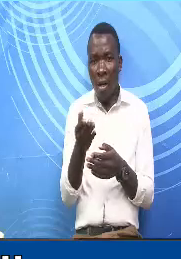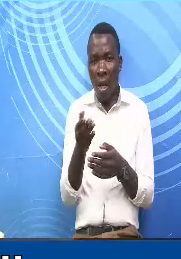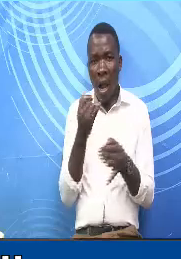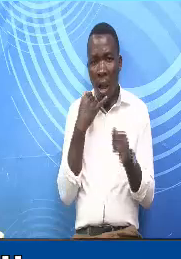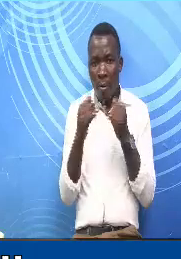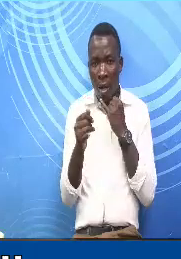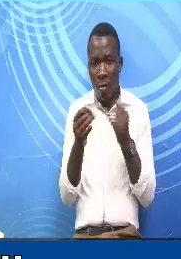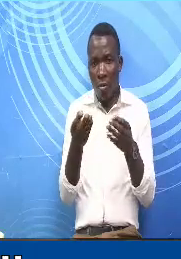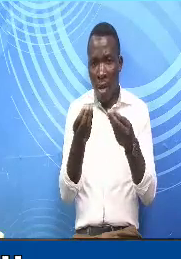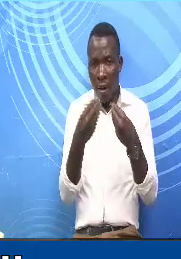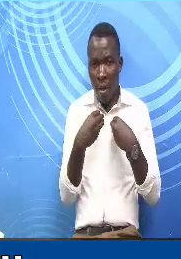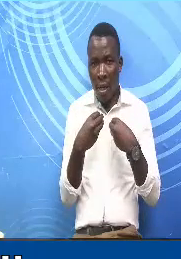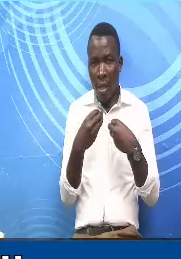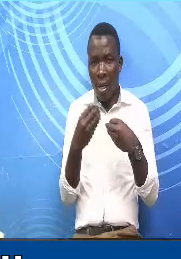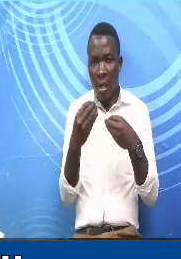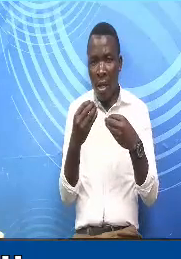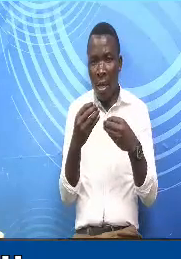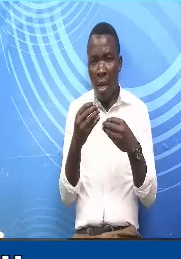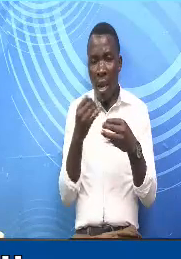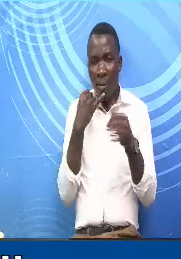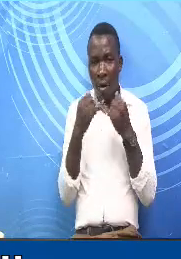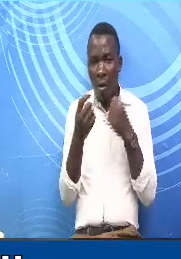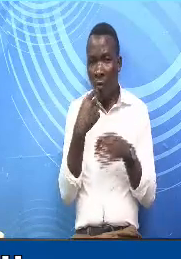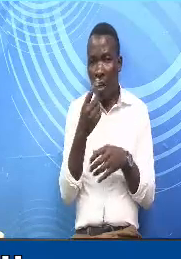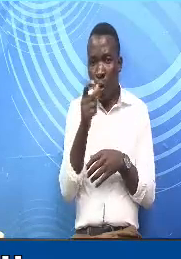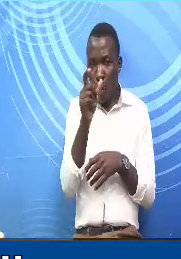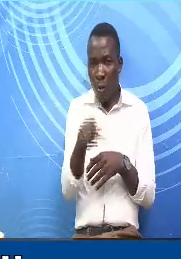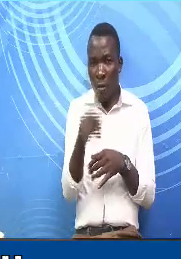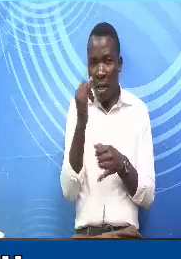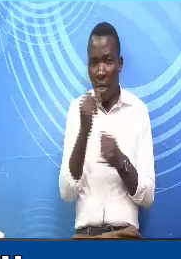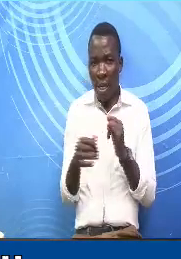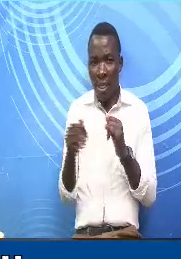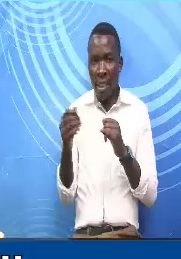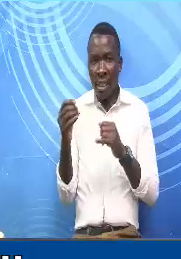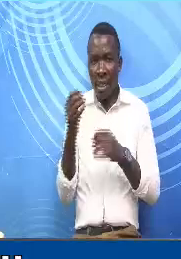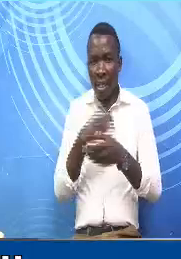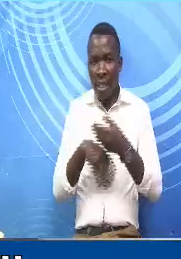hari ngo amakuru arazo yakuwa umuntu amaze imyaka itatu avuziranya muntu